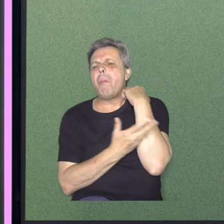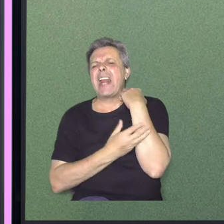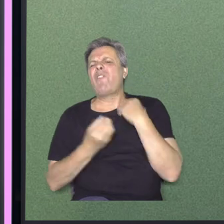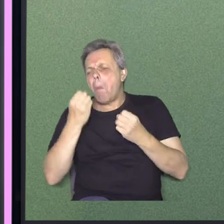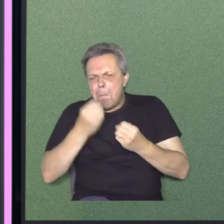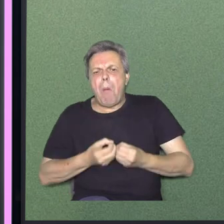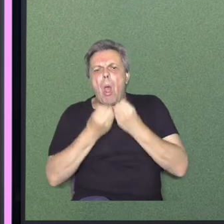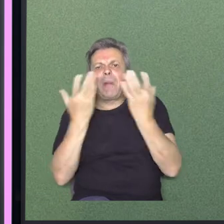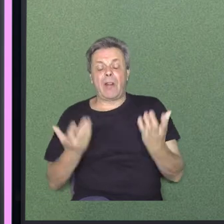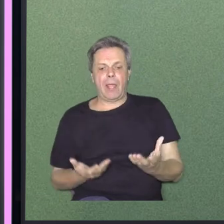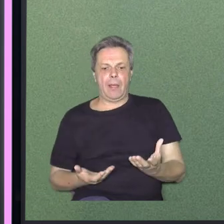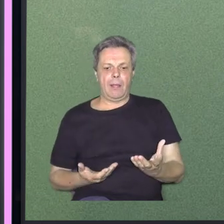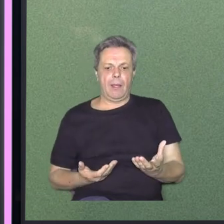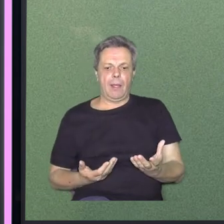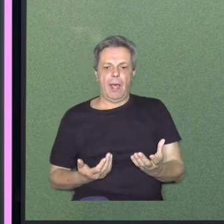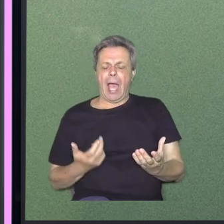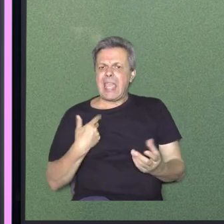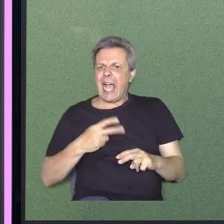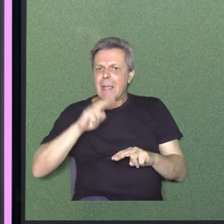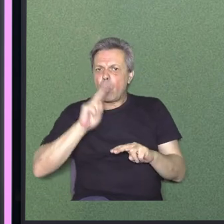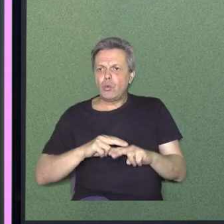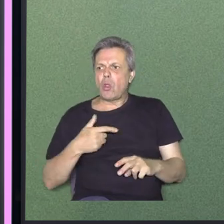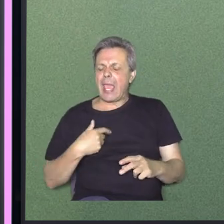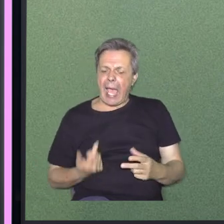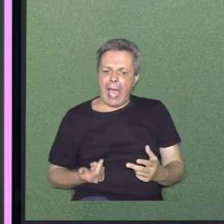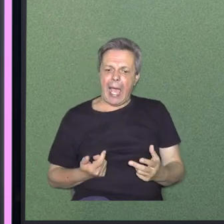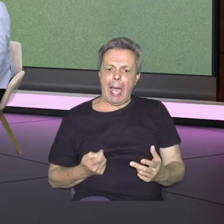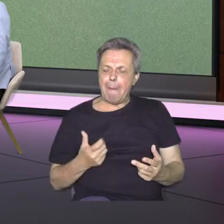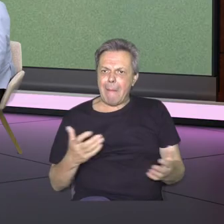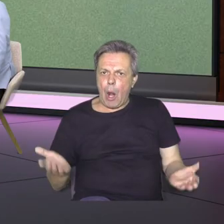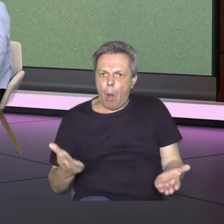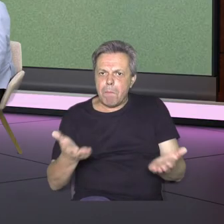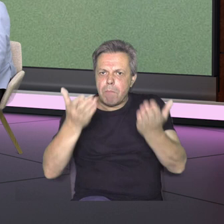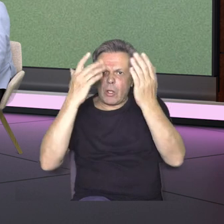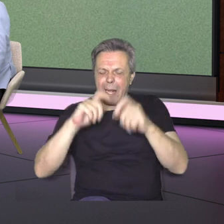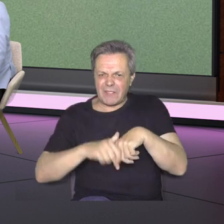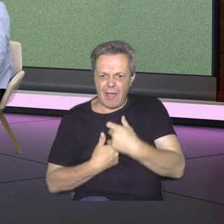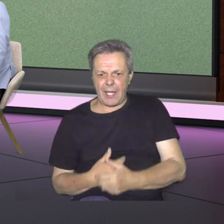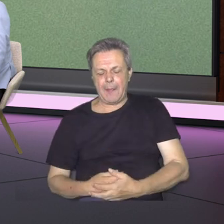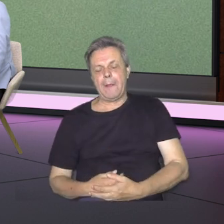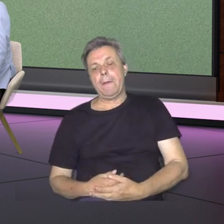i tako. I sad sam ja odlučio da ja malo pokrenem stvari.